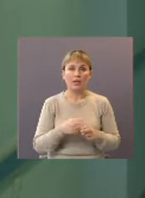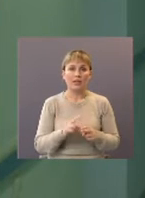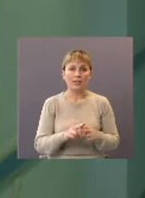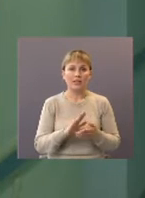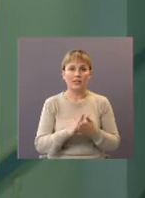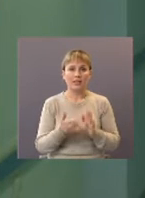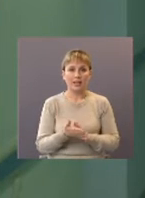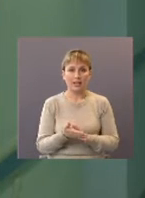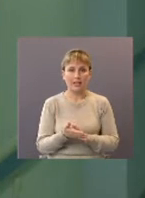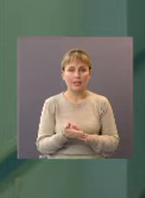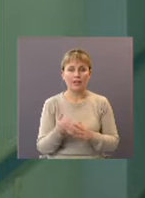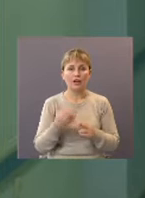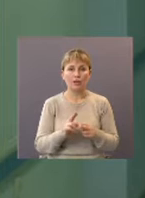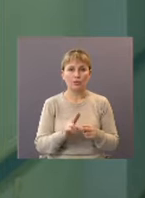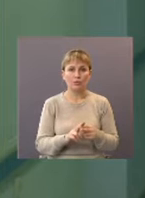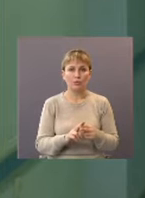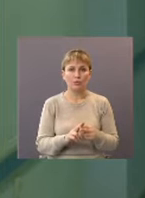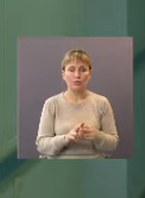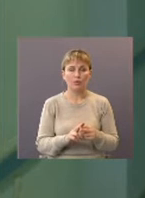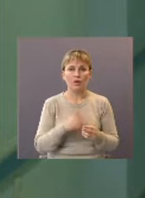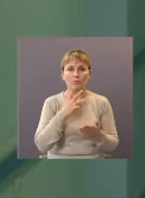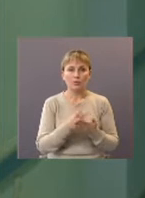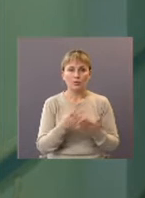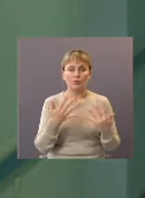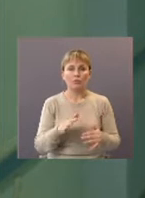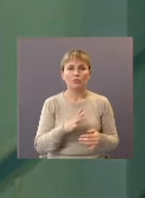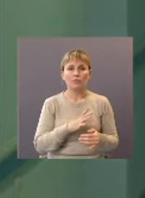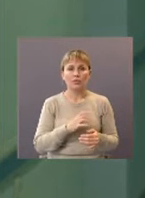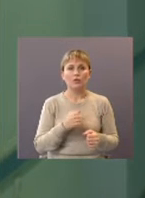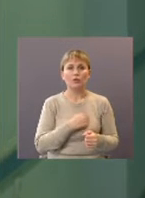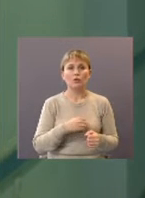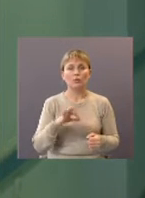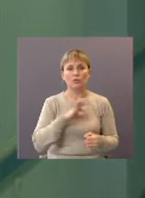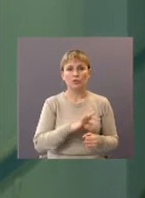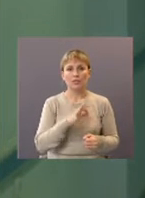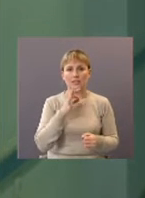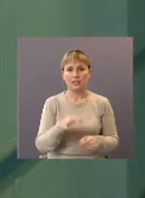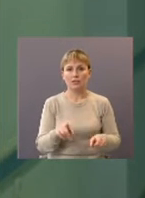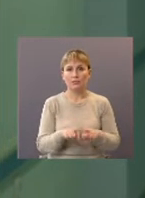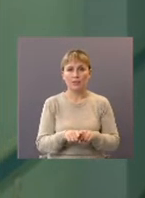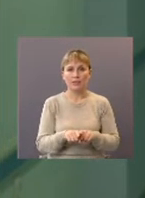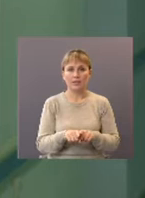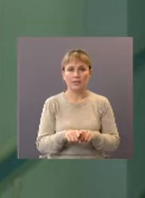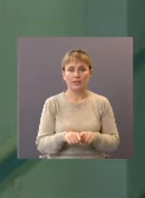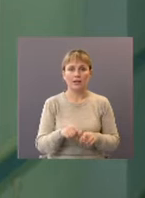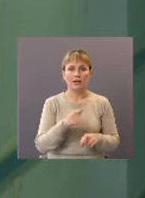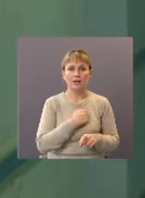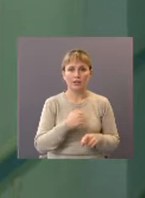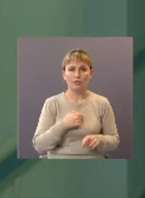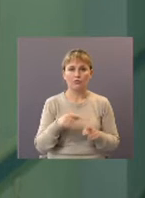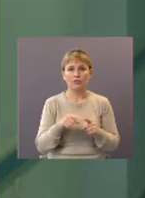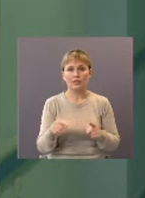те состояния, которые обусловлены были уже злоупотреблением, скажем так, злоупотреблением алкоголем в